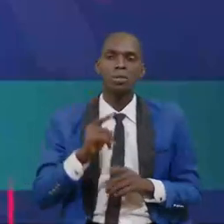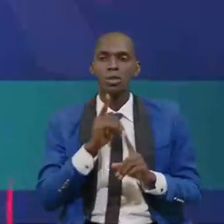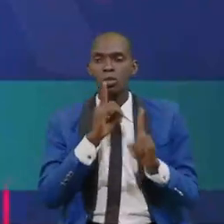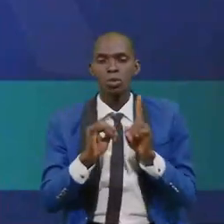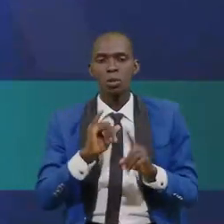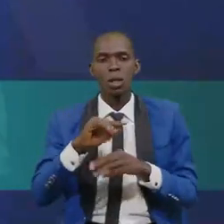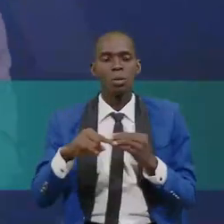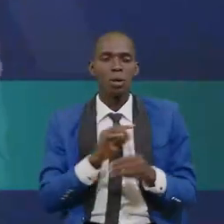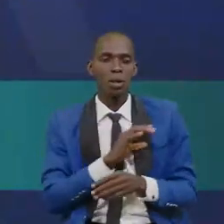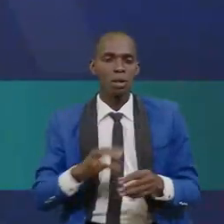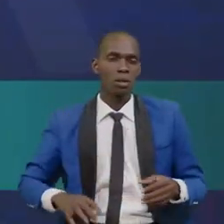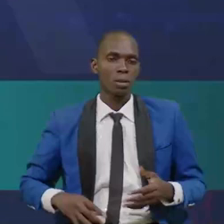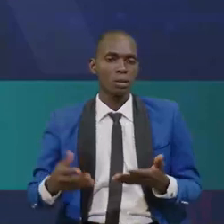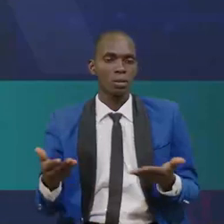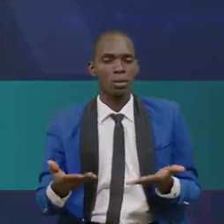Il parle de Christ.